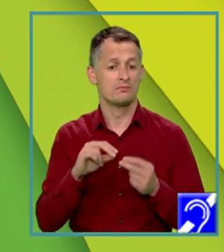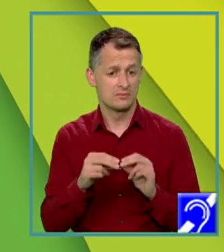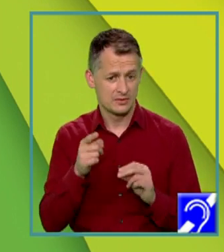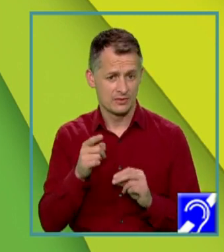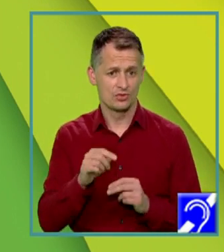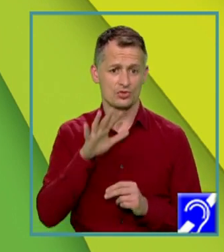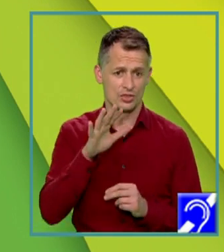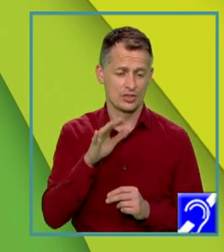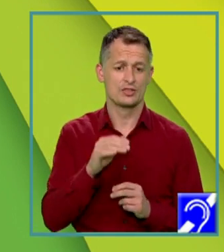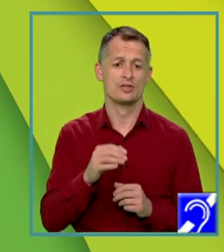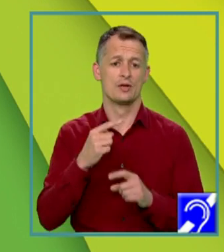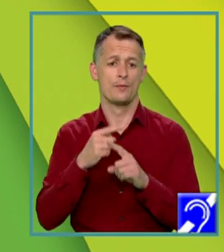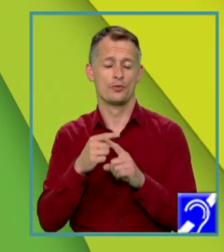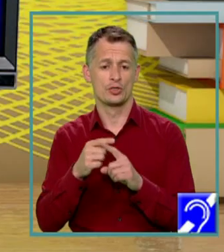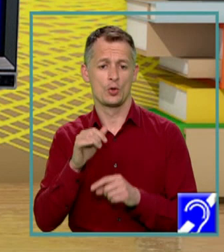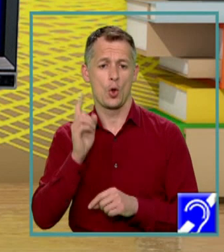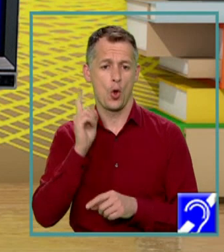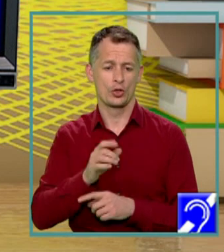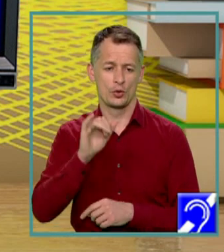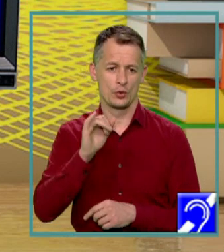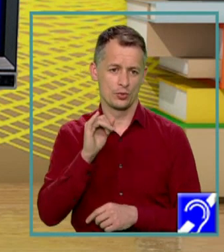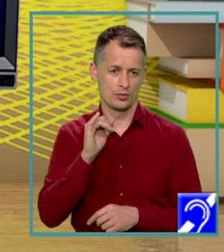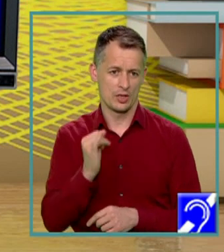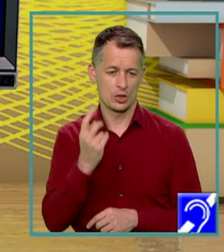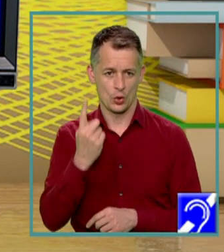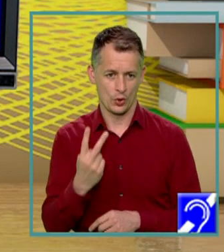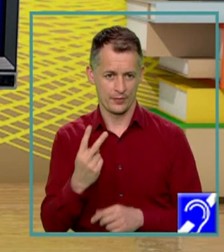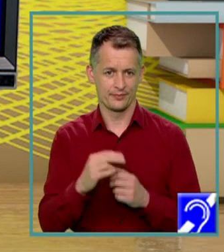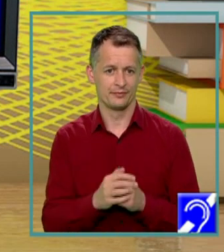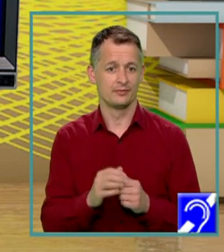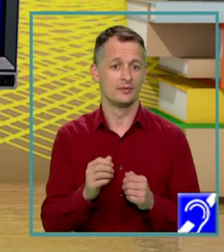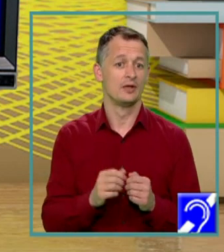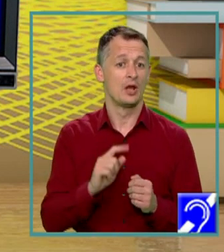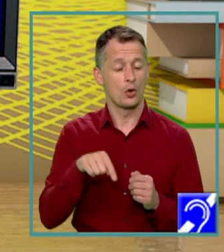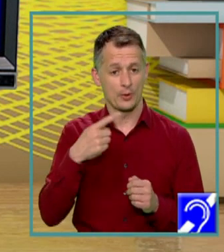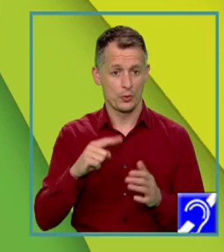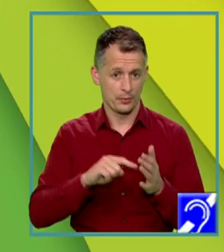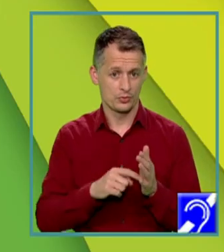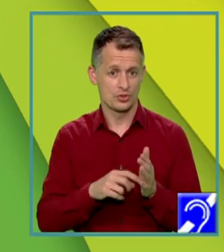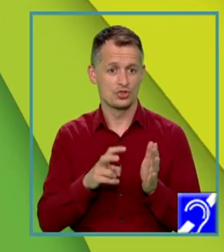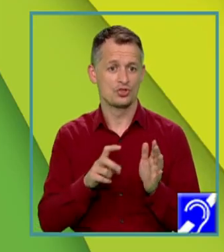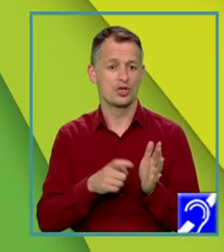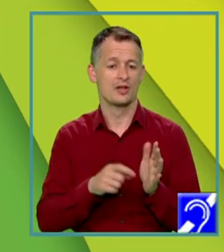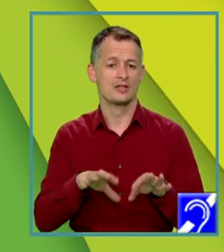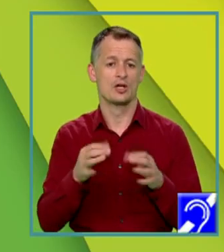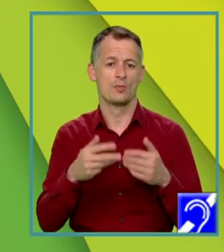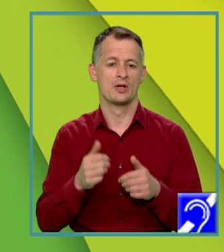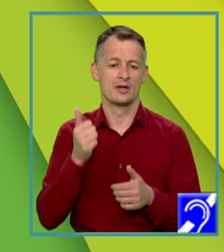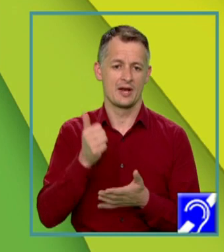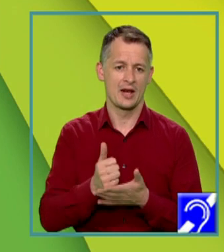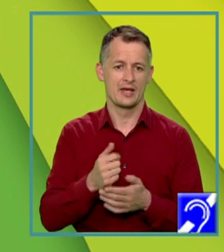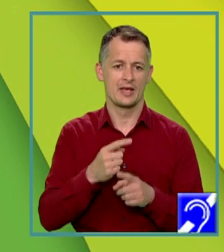matricea unitate de ordinul doi la punctul 3 se cere determinarea numerelor reale x pentru care